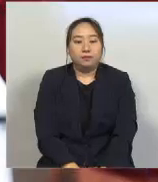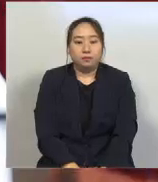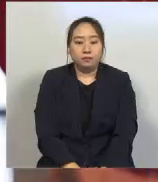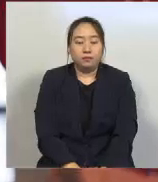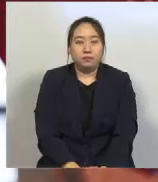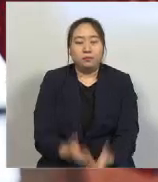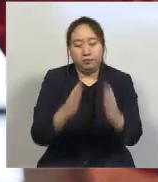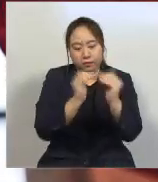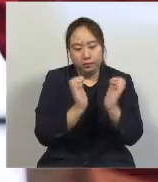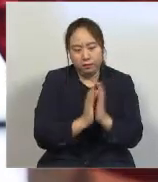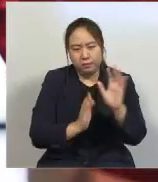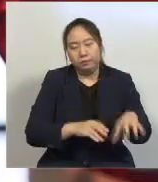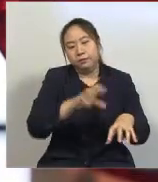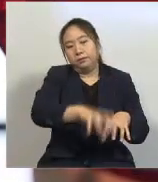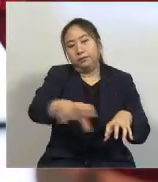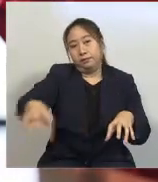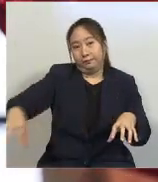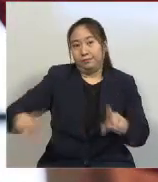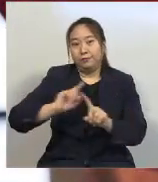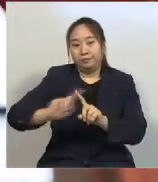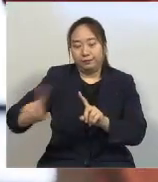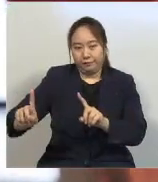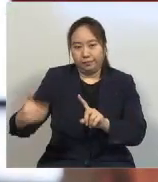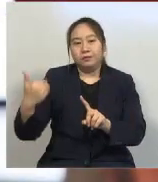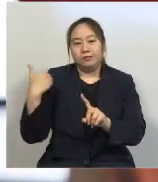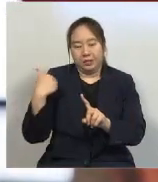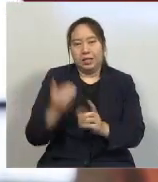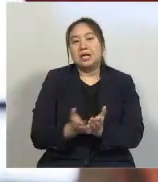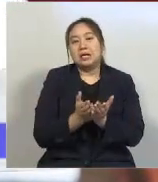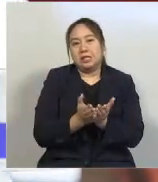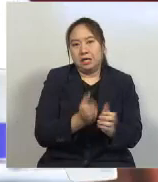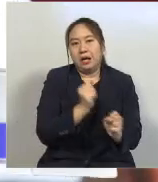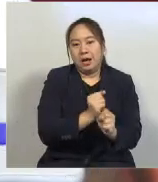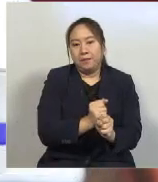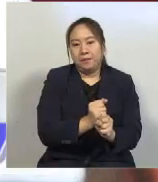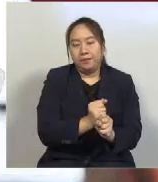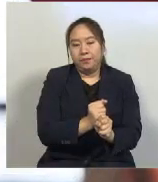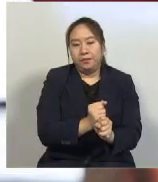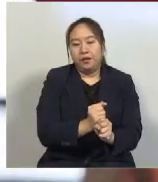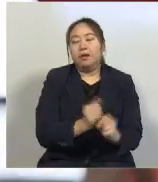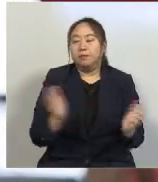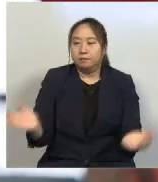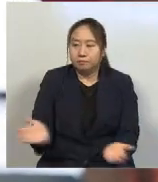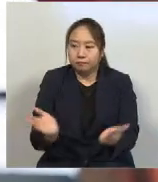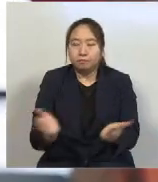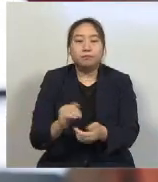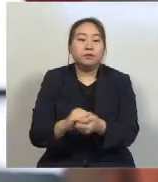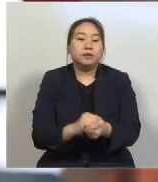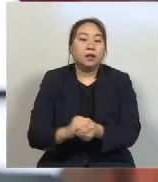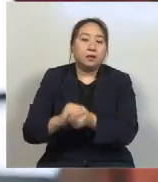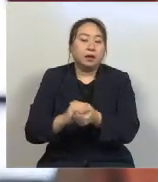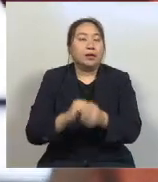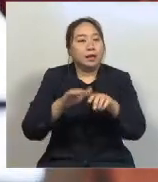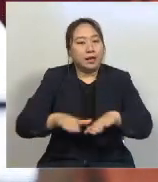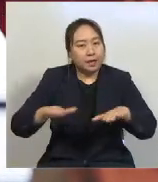หลายวัดที่มีอยู่ให้ทำเรือพระแล้วเพื่อสร้างความสามัคคีองค์เด็กและผู้ให